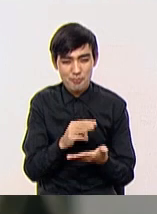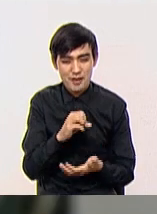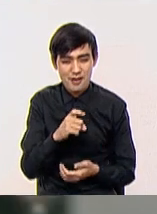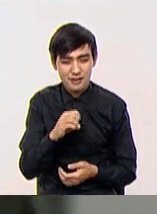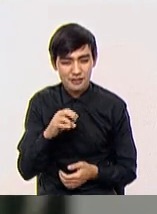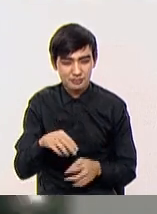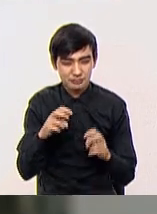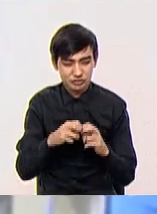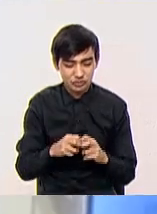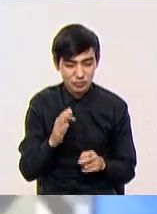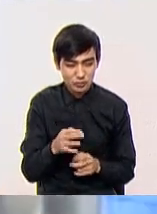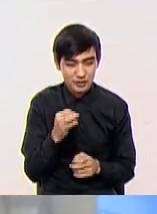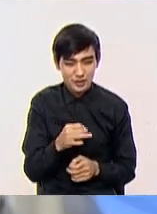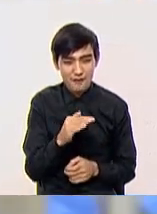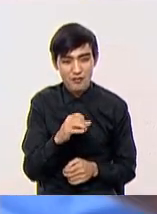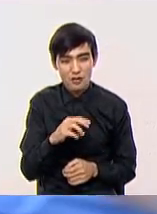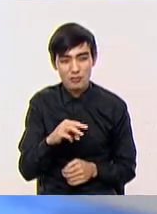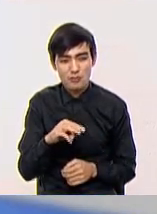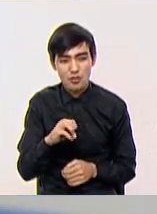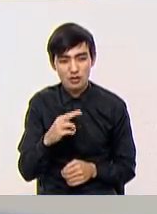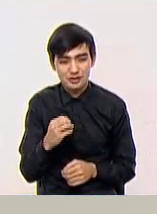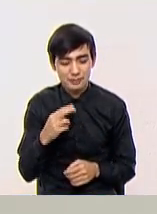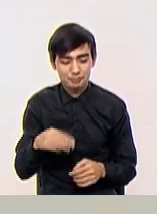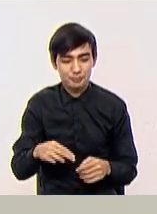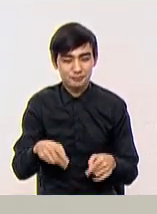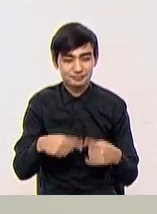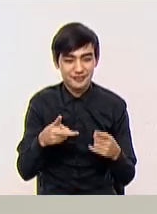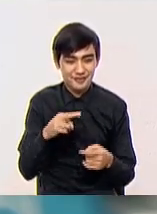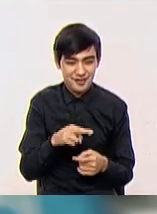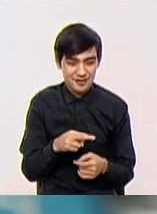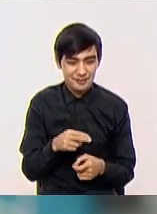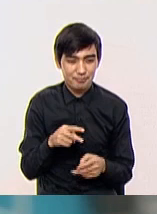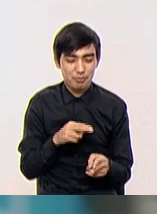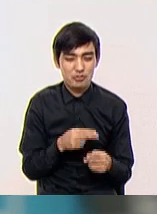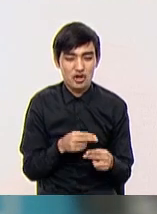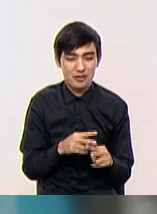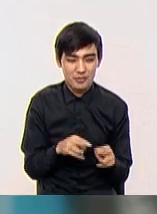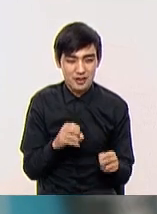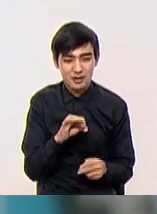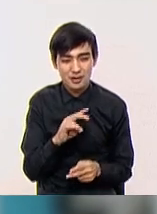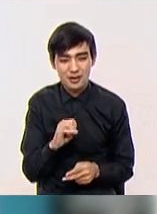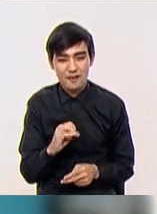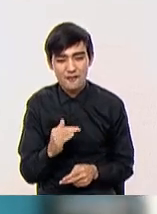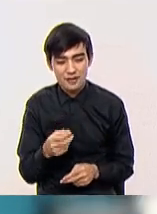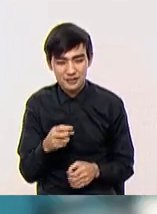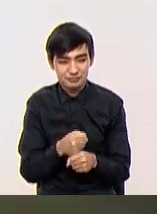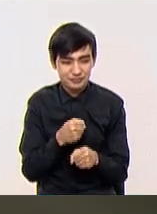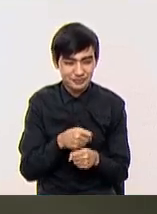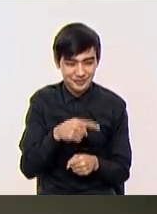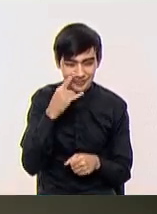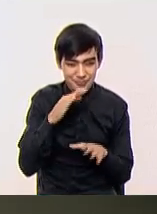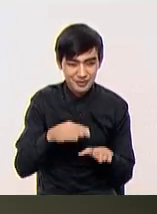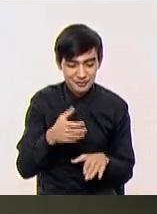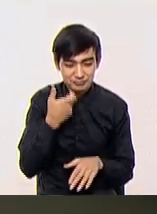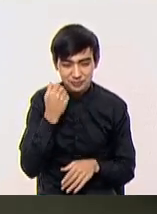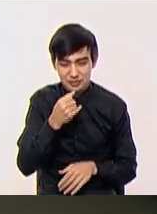жүргізілетіндіктен бұл фармацевтика нарығының дамуын тежеп отыр дейді. Оған қоса отандық өндірушілерге жаңа инновациялық дәрілерді енгізуге мүмкіндік бермейтінін